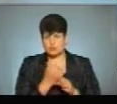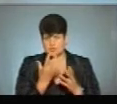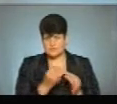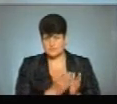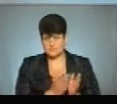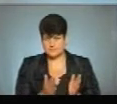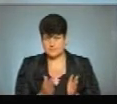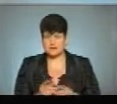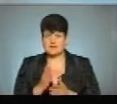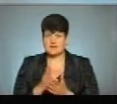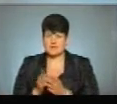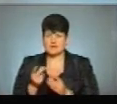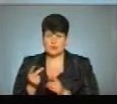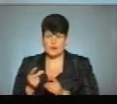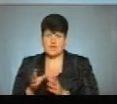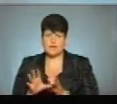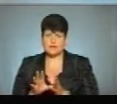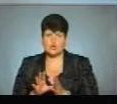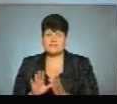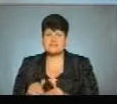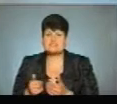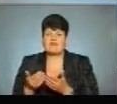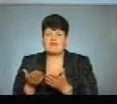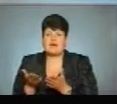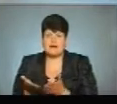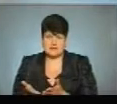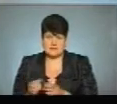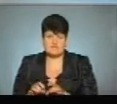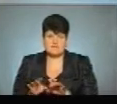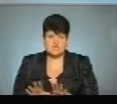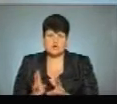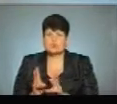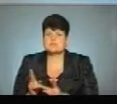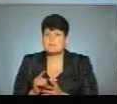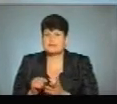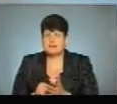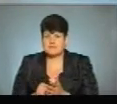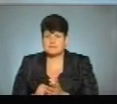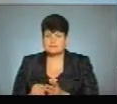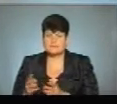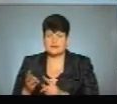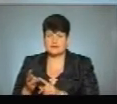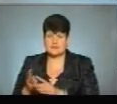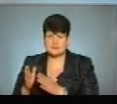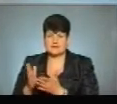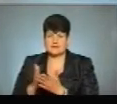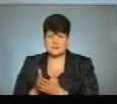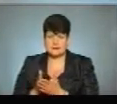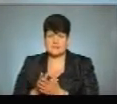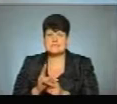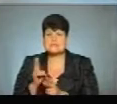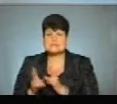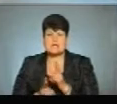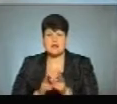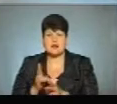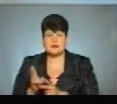електронне звернення. Тобто це те, що стосується якогось, наприклад, вирішення якогось питання. І є навіть онлайн така форма, як